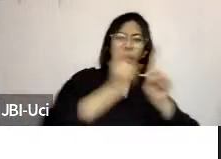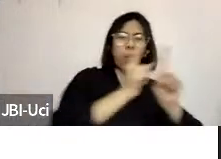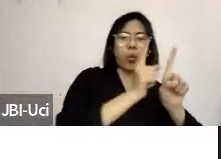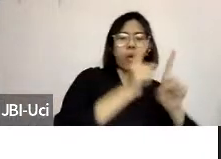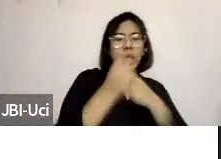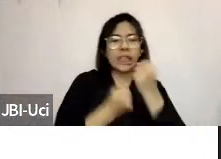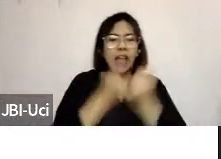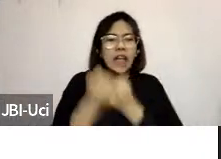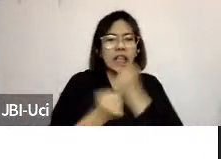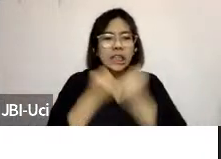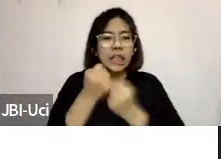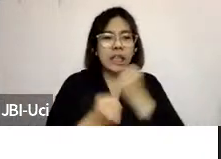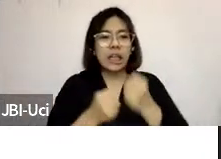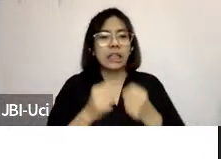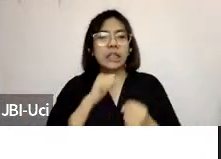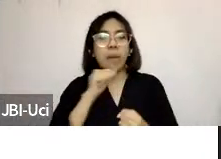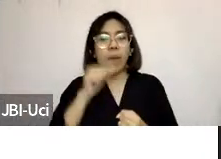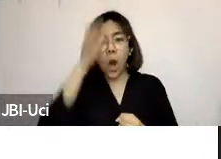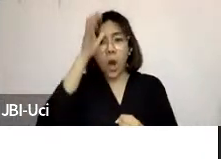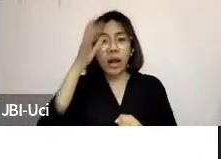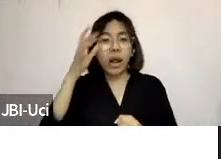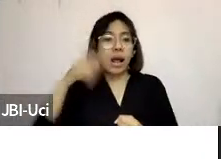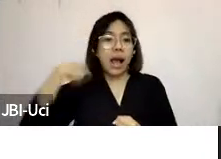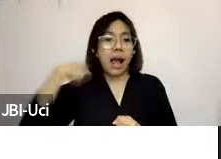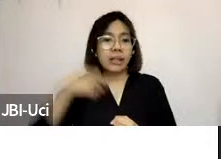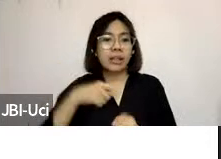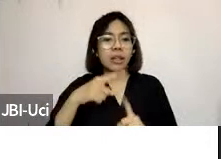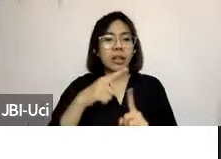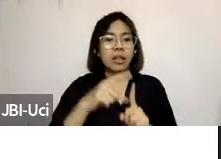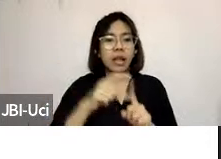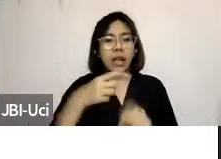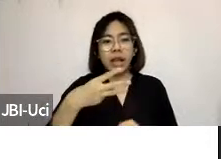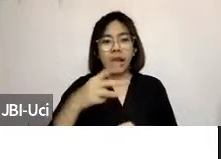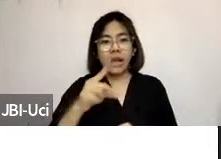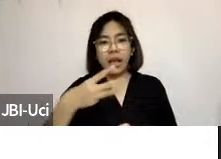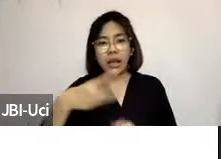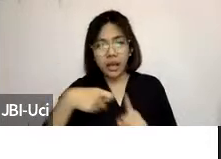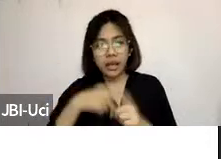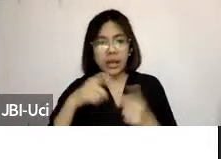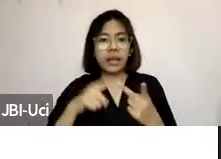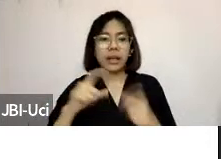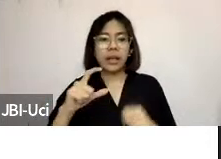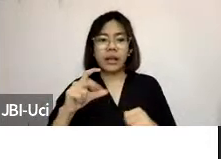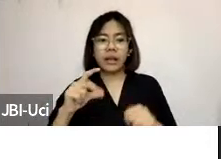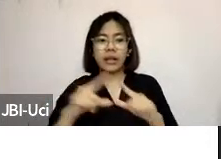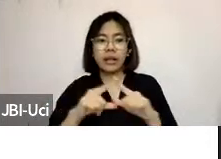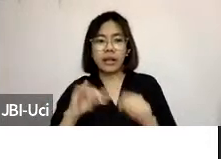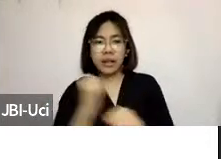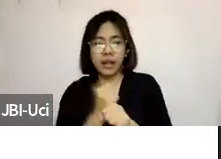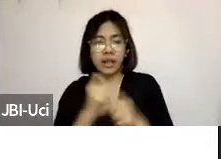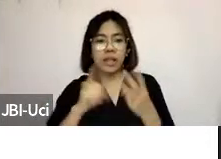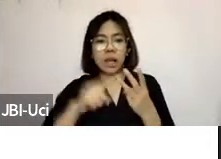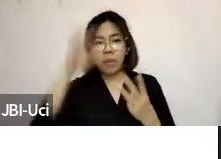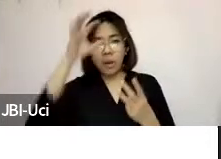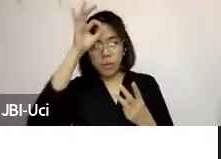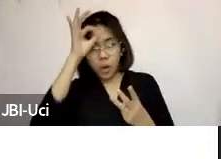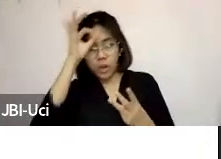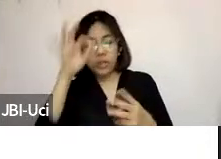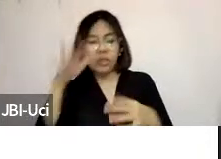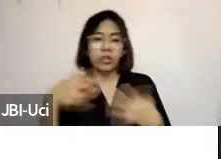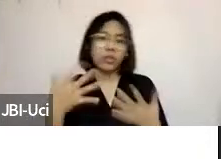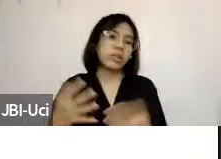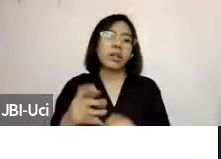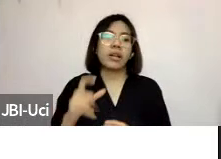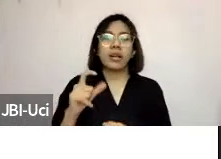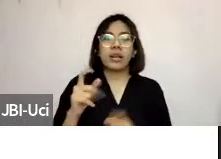dan polisi Hai ada beberapa polisi Nah adegannya itu langsung saja diganti Max ya Kris itu